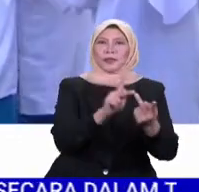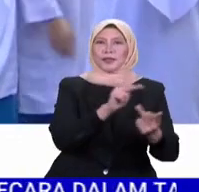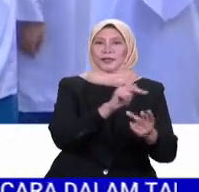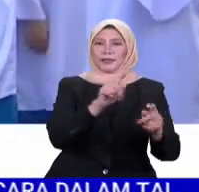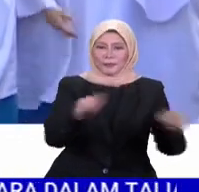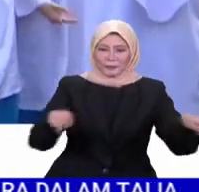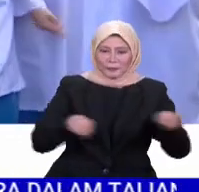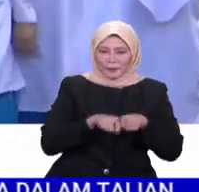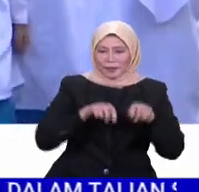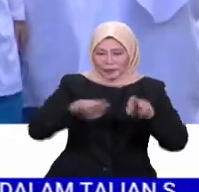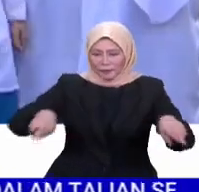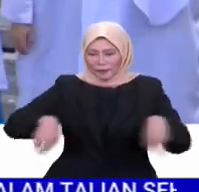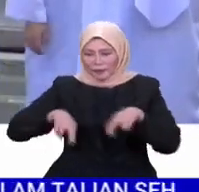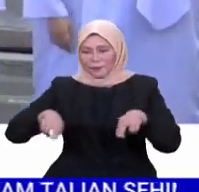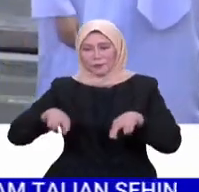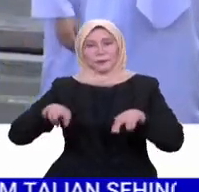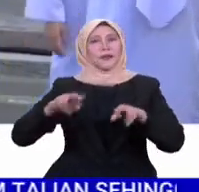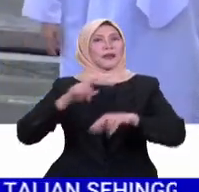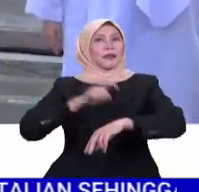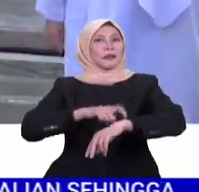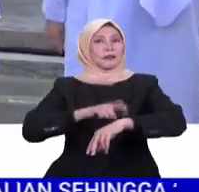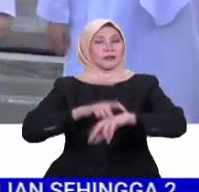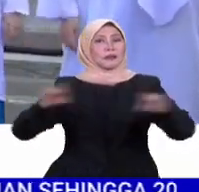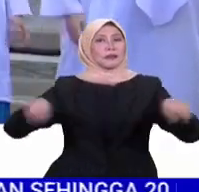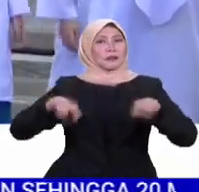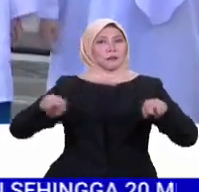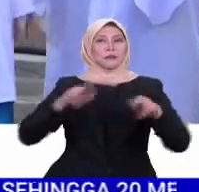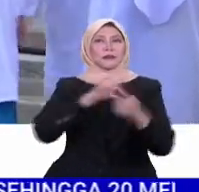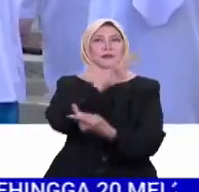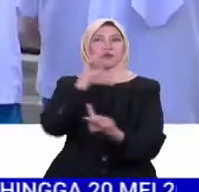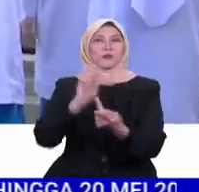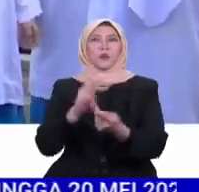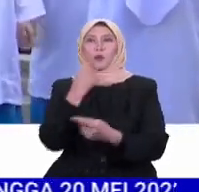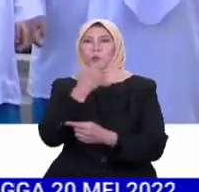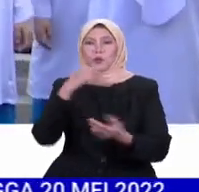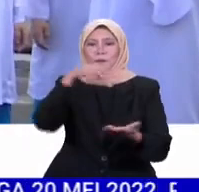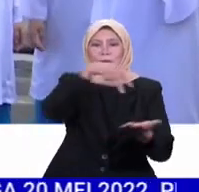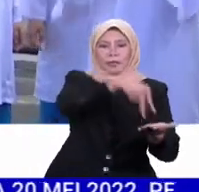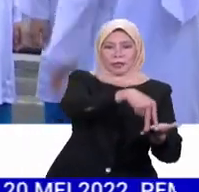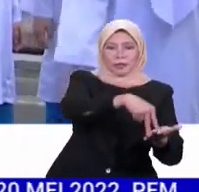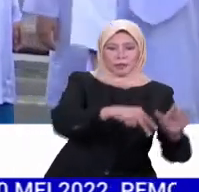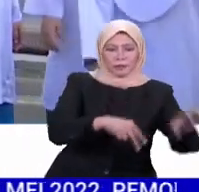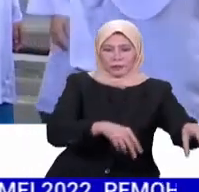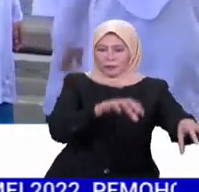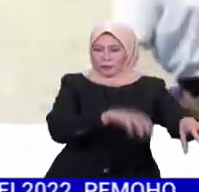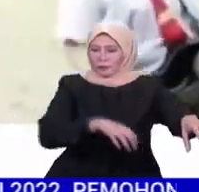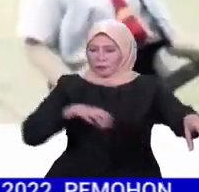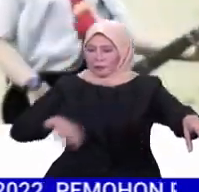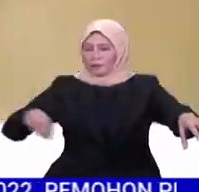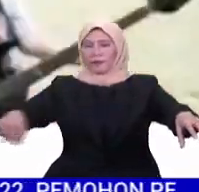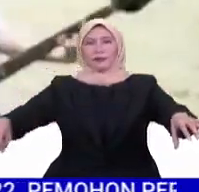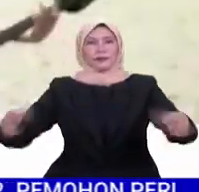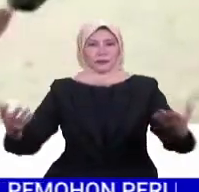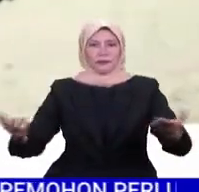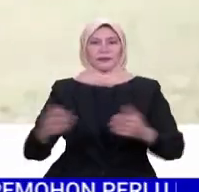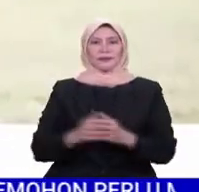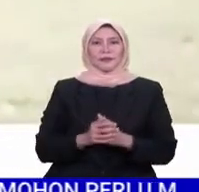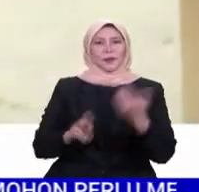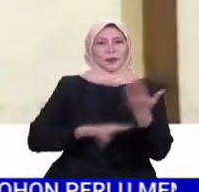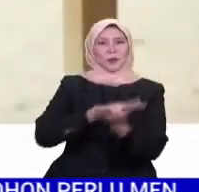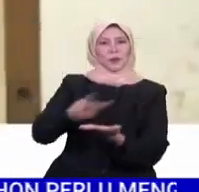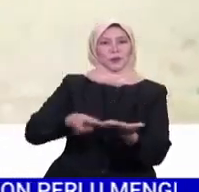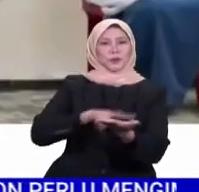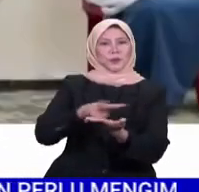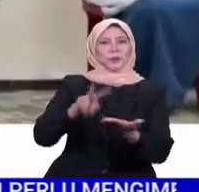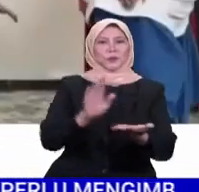lokasi kita Arahkan tuh saya keamanan sehari rekaman Kita sesuaikan smule sampai yang berdiri di mana dan sebagainya menariknya video